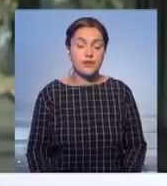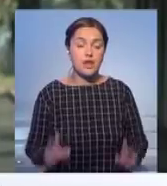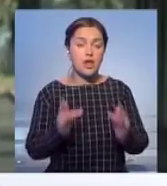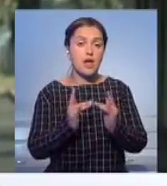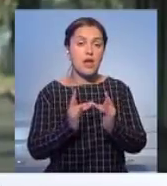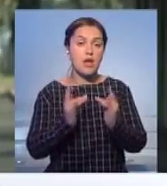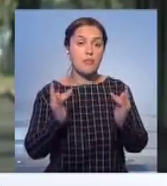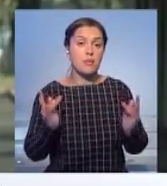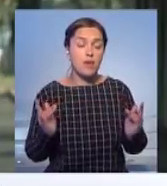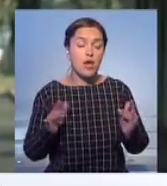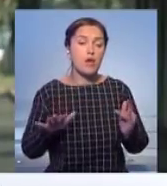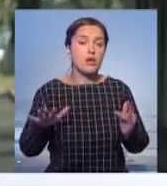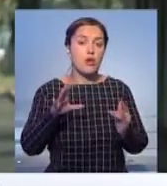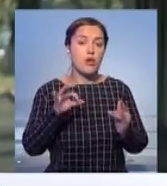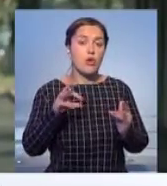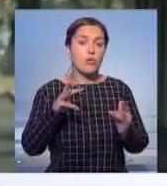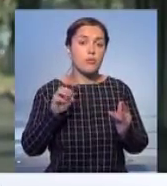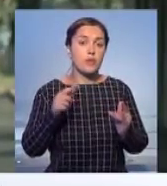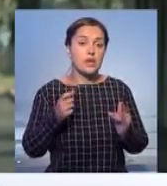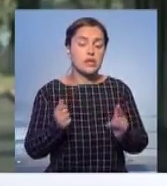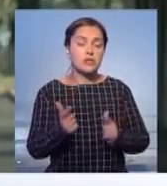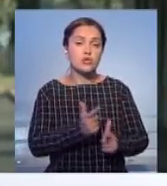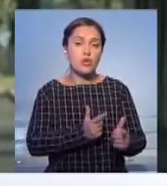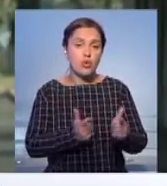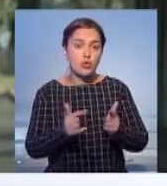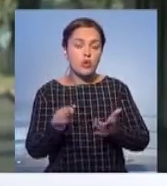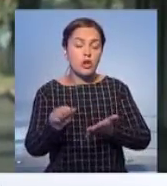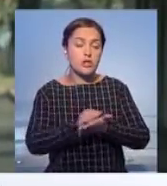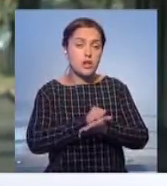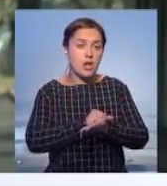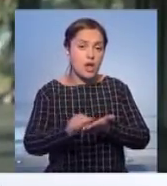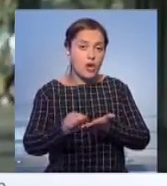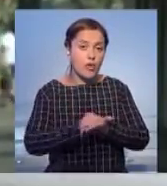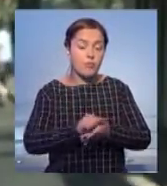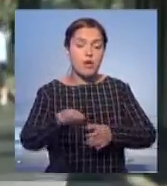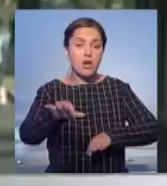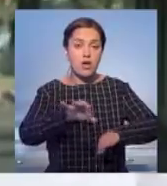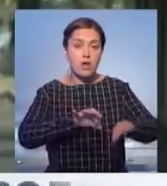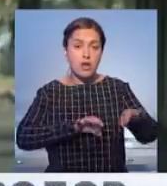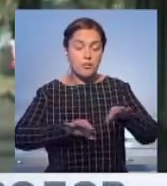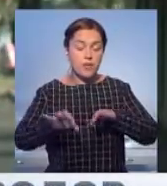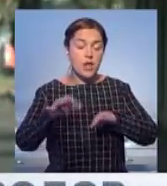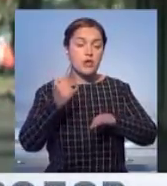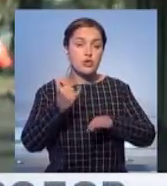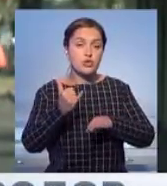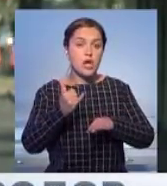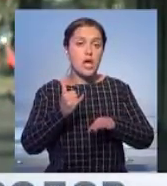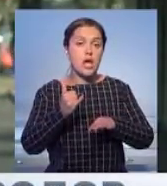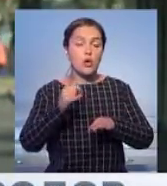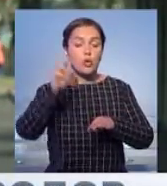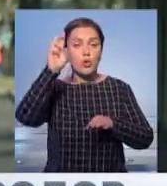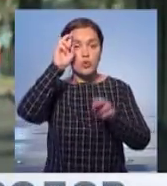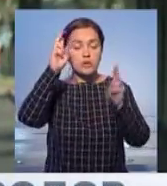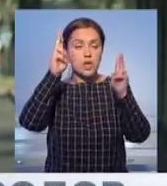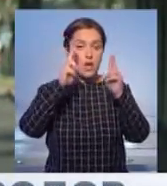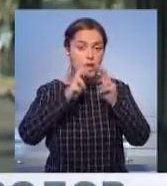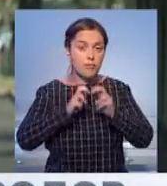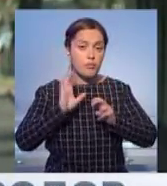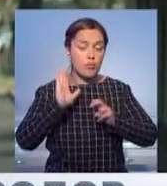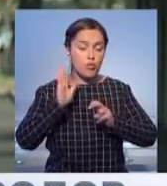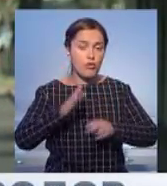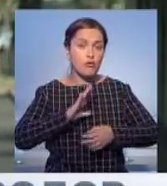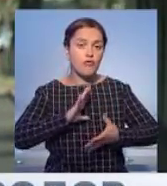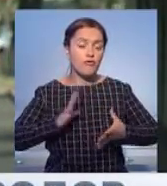разработана ПСД. Сейчас она проходит государственную экспертизу, назначены эксперты. Вот экспертиза